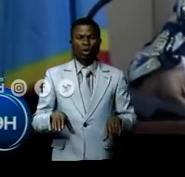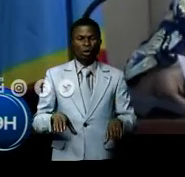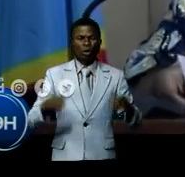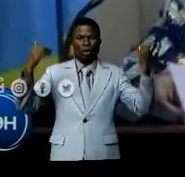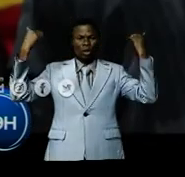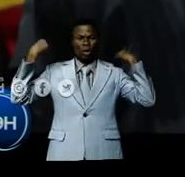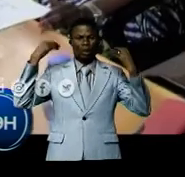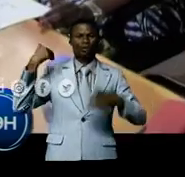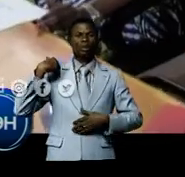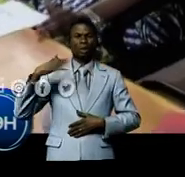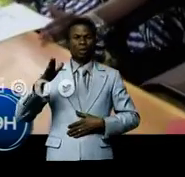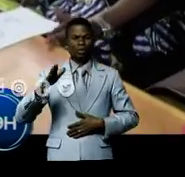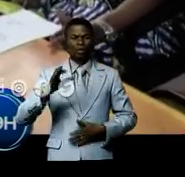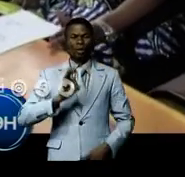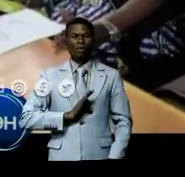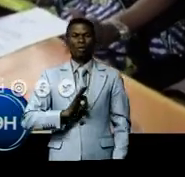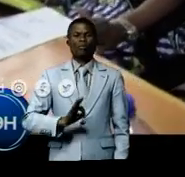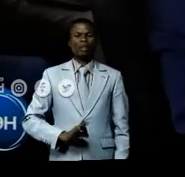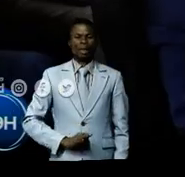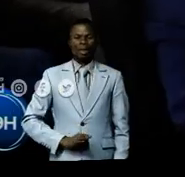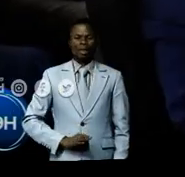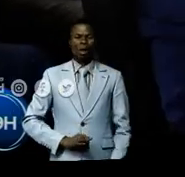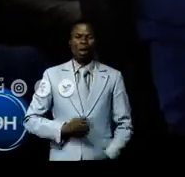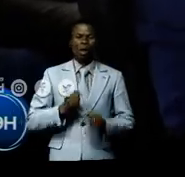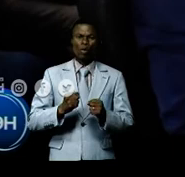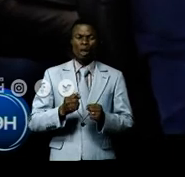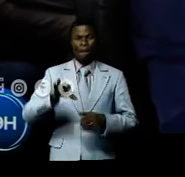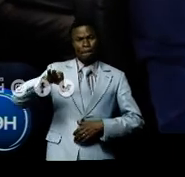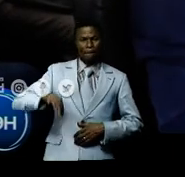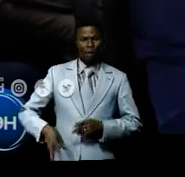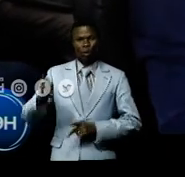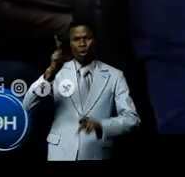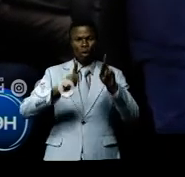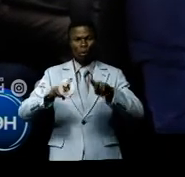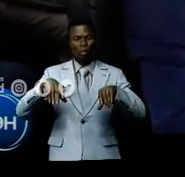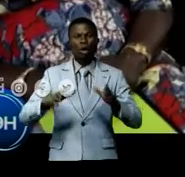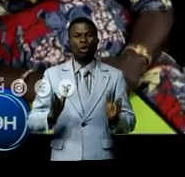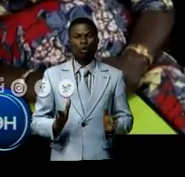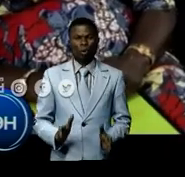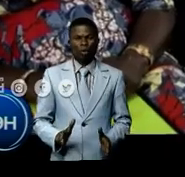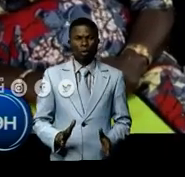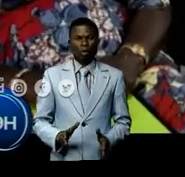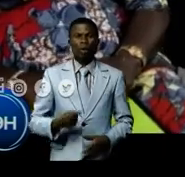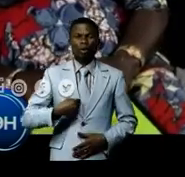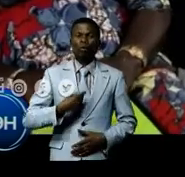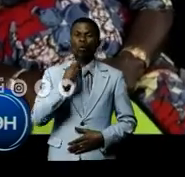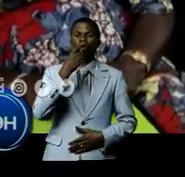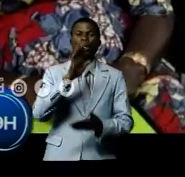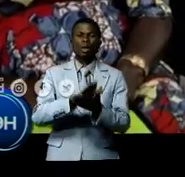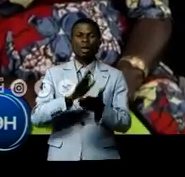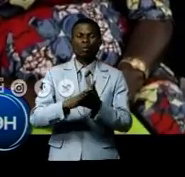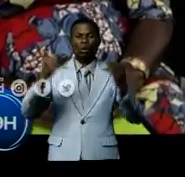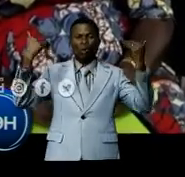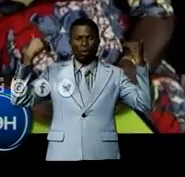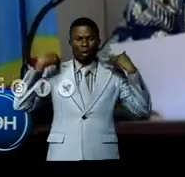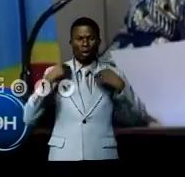chef de l'État, Fatih Beton. Et pour le bien-être du peuple congolais, je remercie les autorités